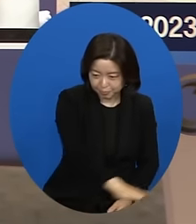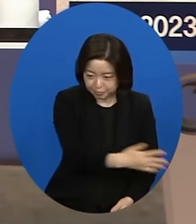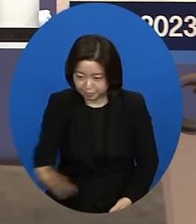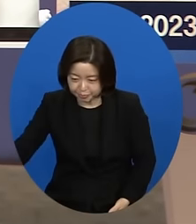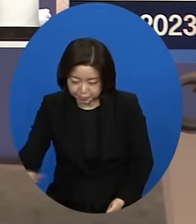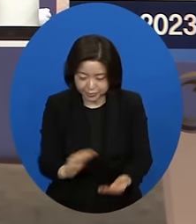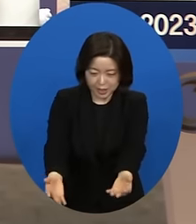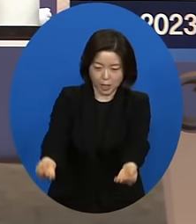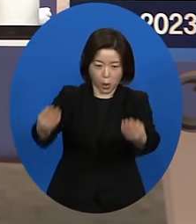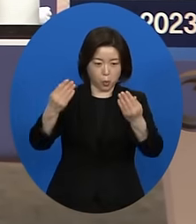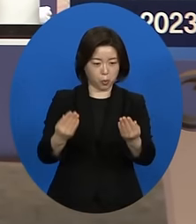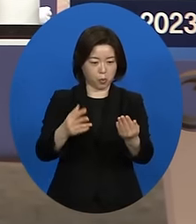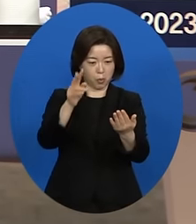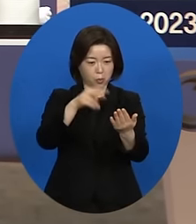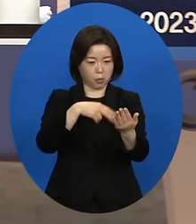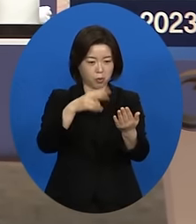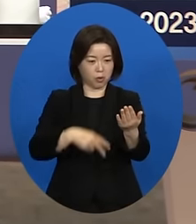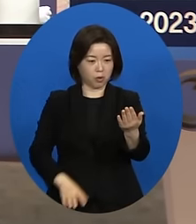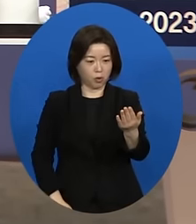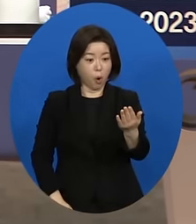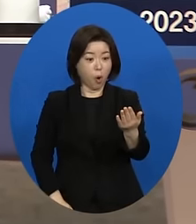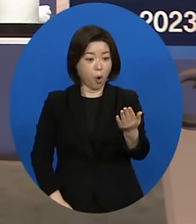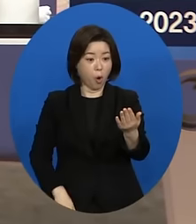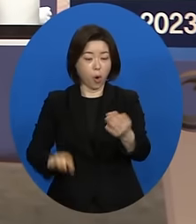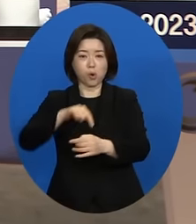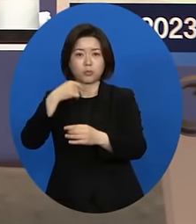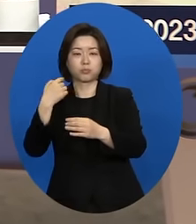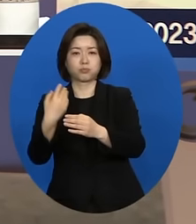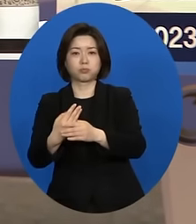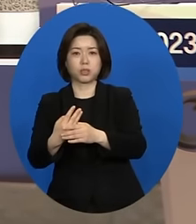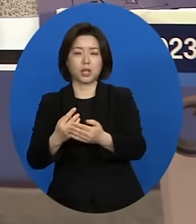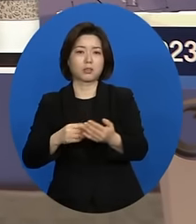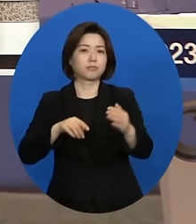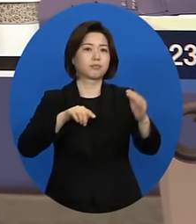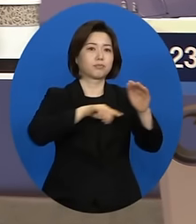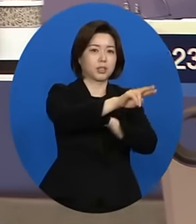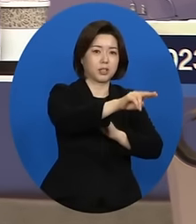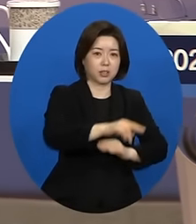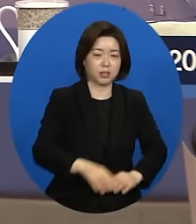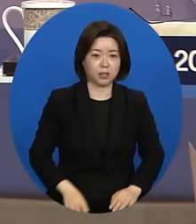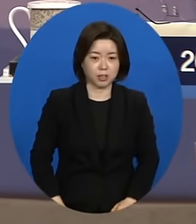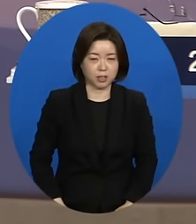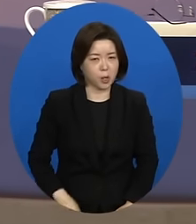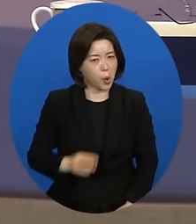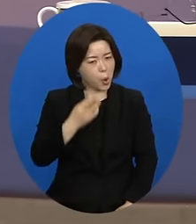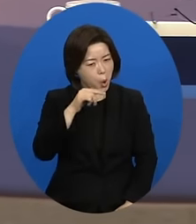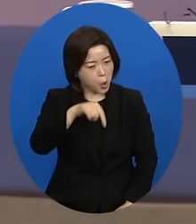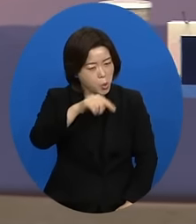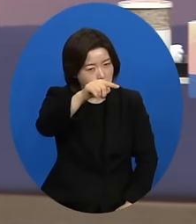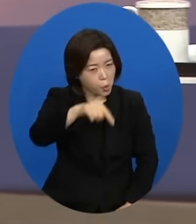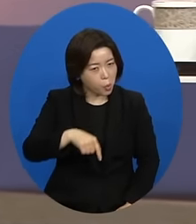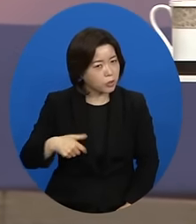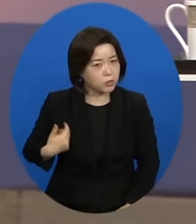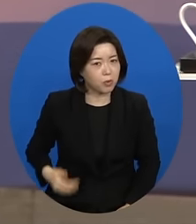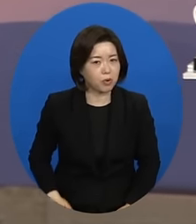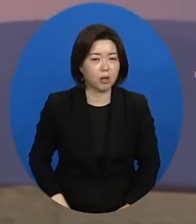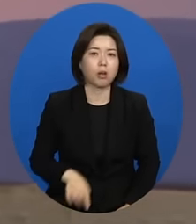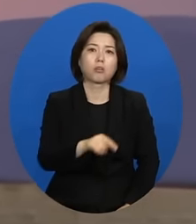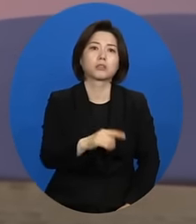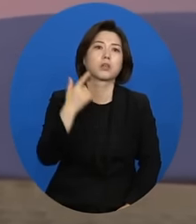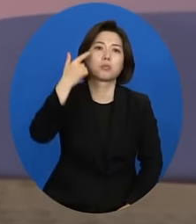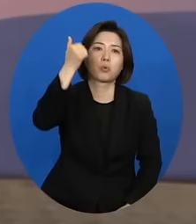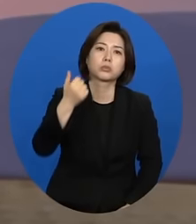읽고 북한을 떠납니다. 여기 와 계신지 모르겠는데 그분이 목사님